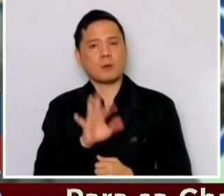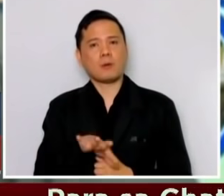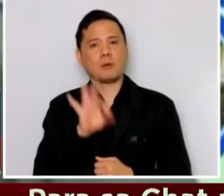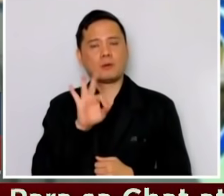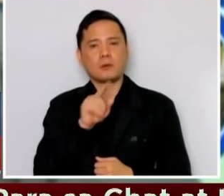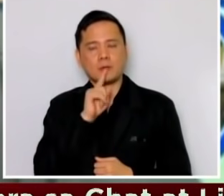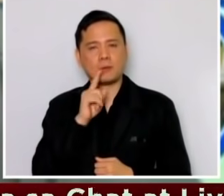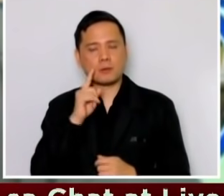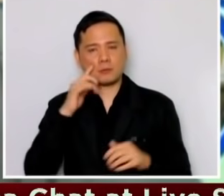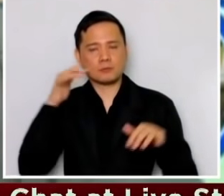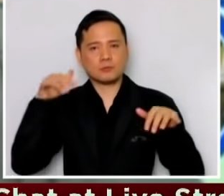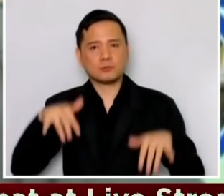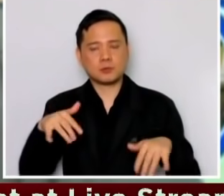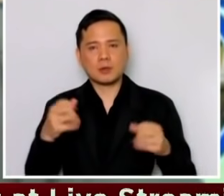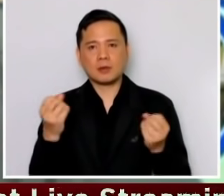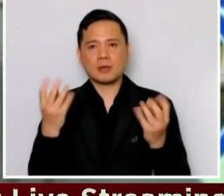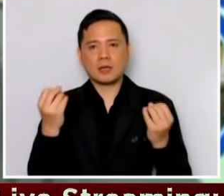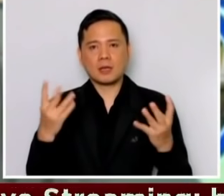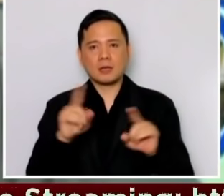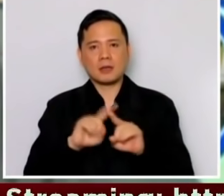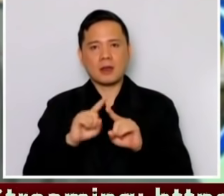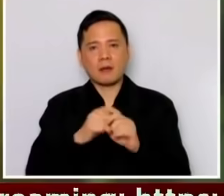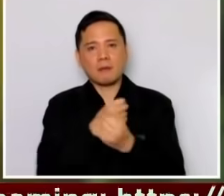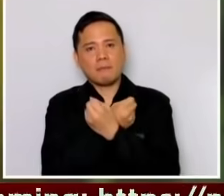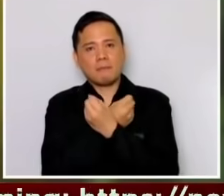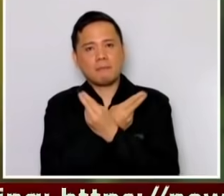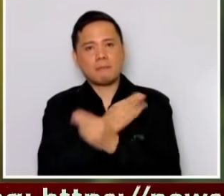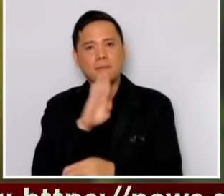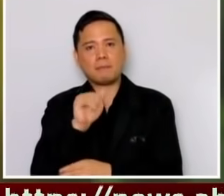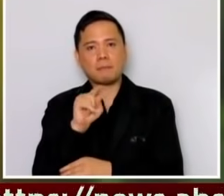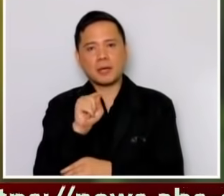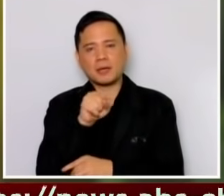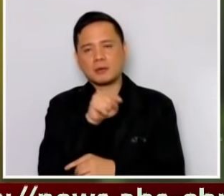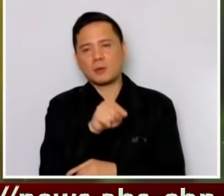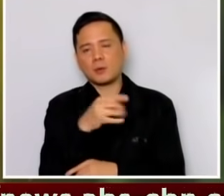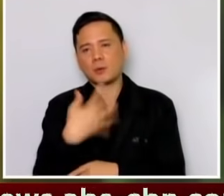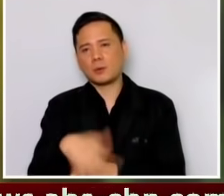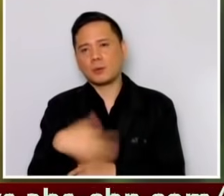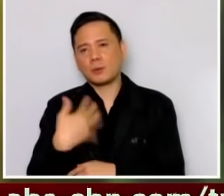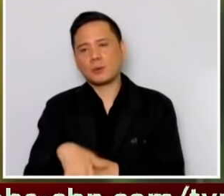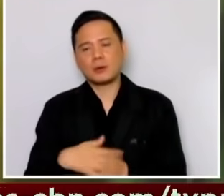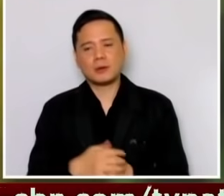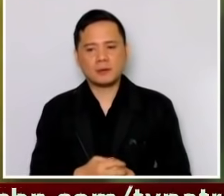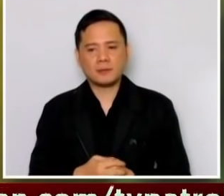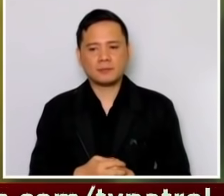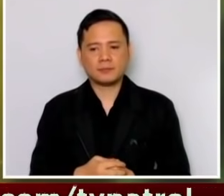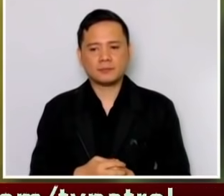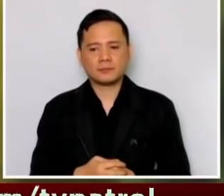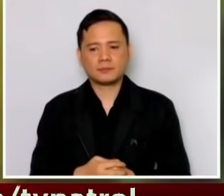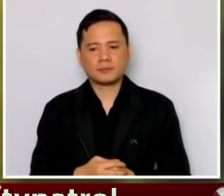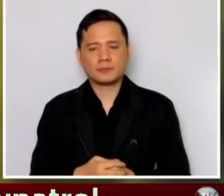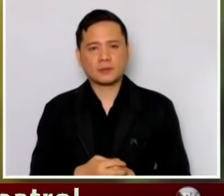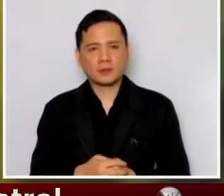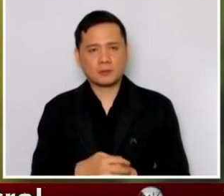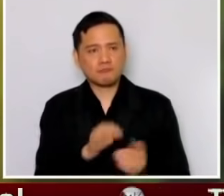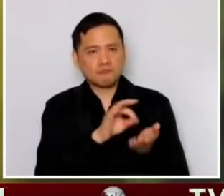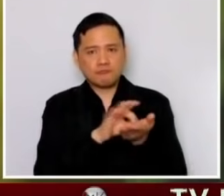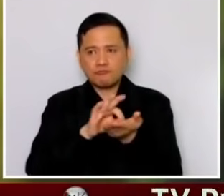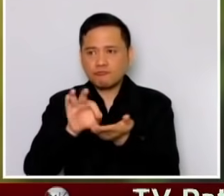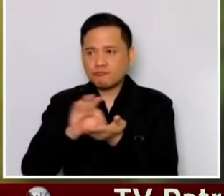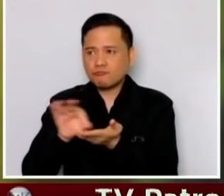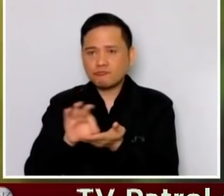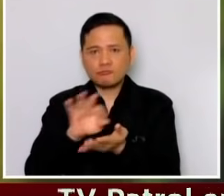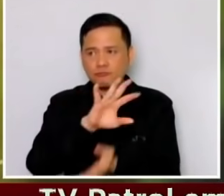sa sobrang dami ng mga flying fox doon sa area. Posibleng kabilang sa naninirahan sa lugar ang large